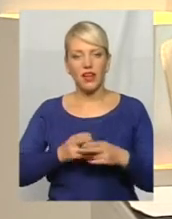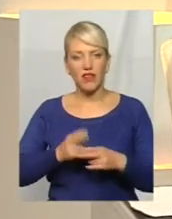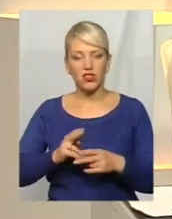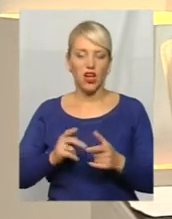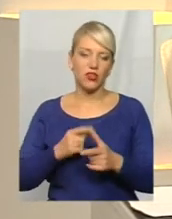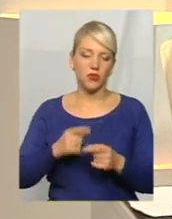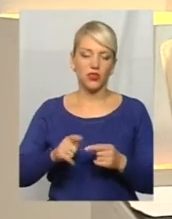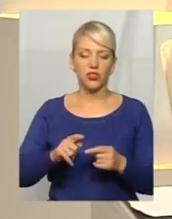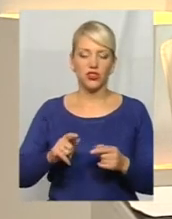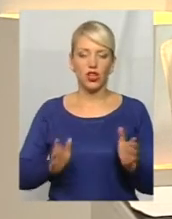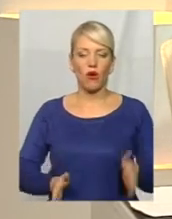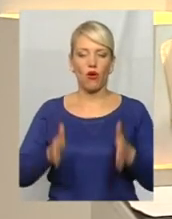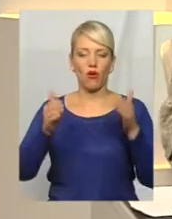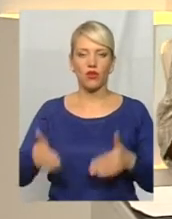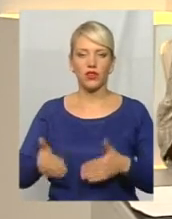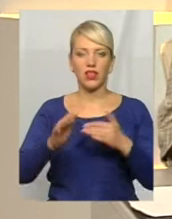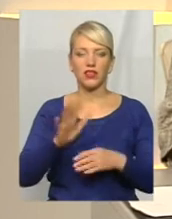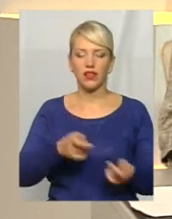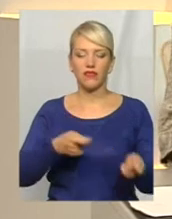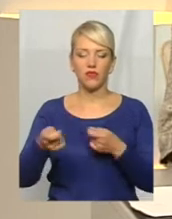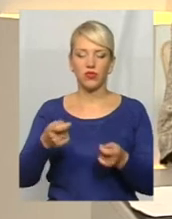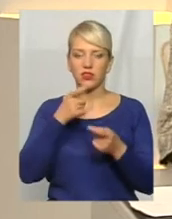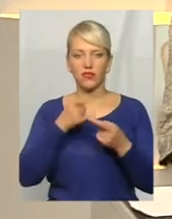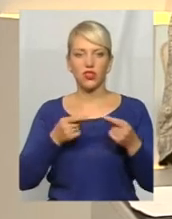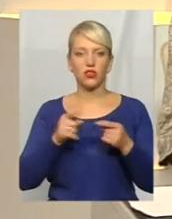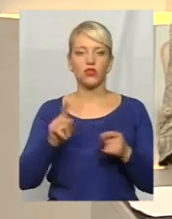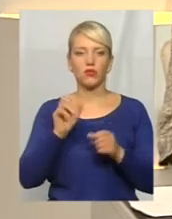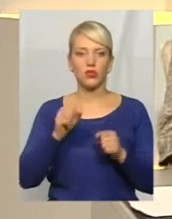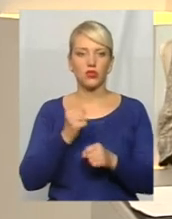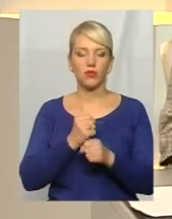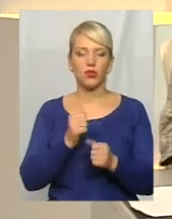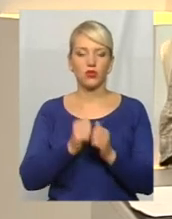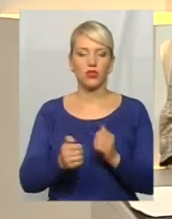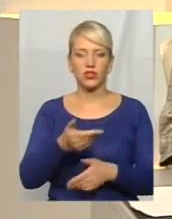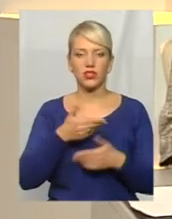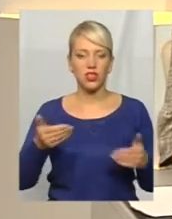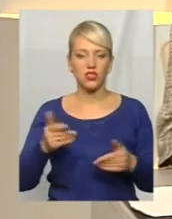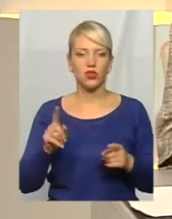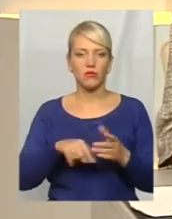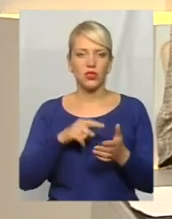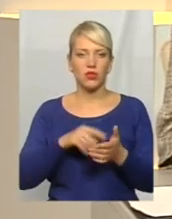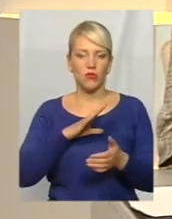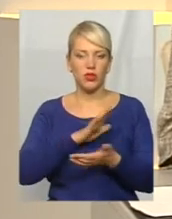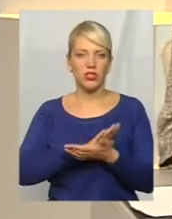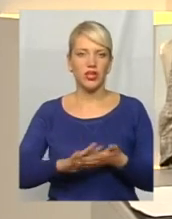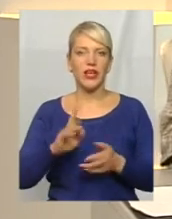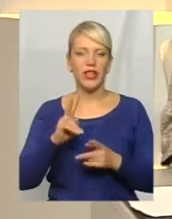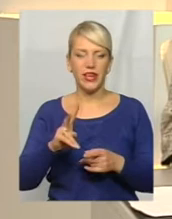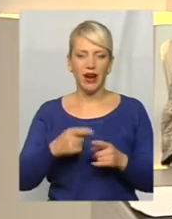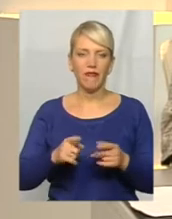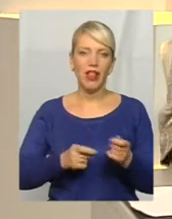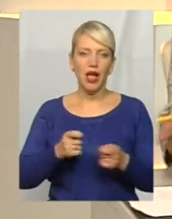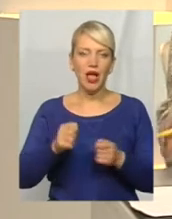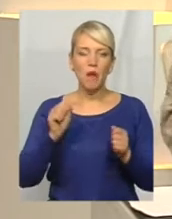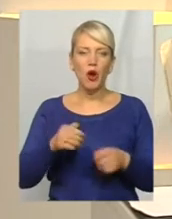не вивозяться вчасно, що може зробити кожен із нас, аби місто стало чистішим, і яким чином влада може допомогти